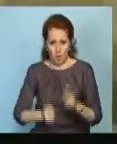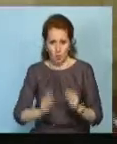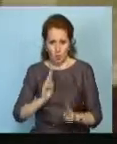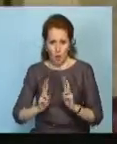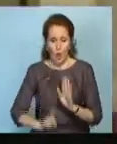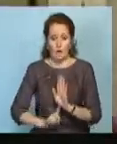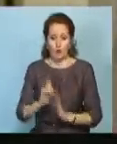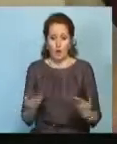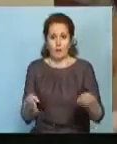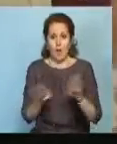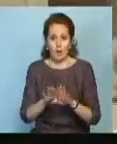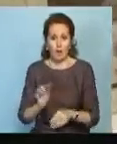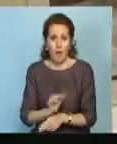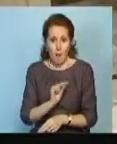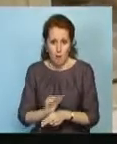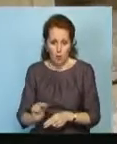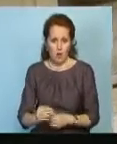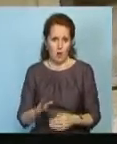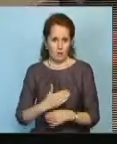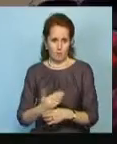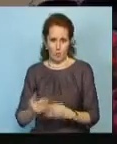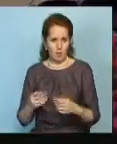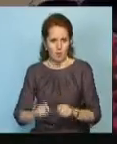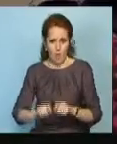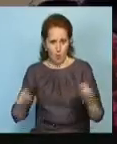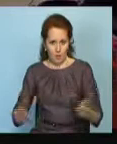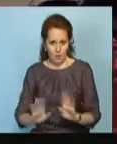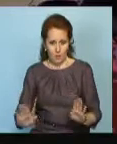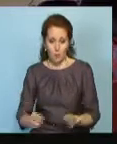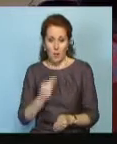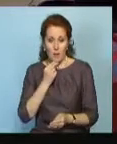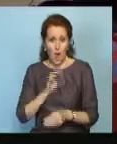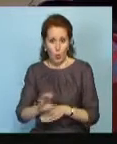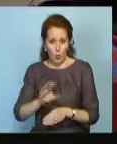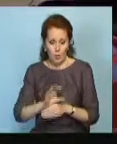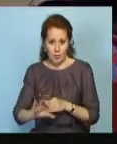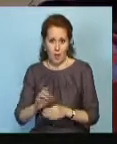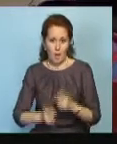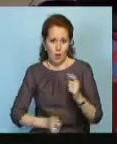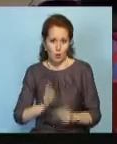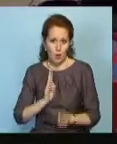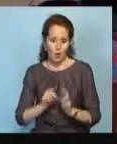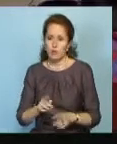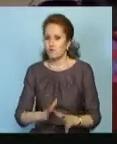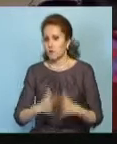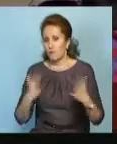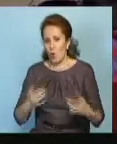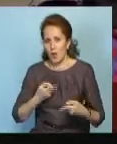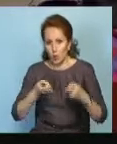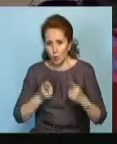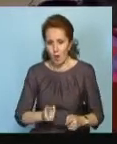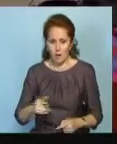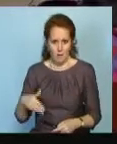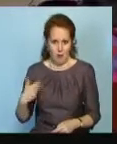закрылась на ремонт, но так и не открылась. Продукция, которая получается на молочной кухне, она более натуральная и полезная, я бы